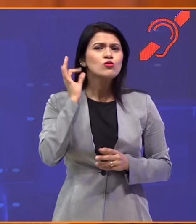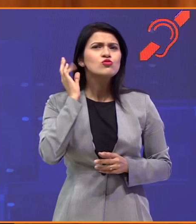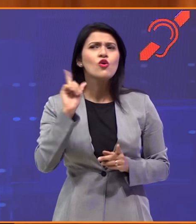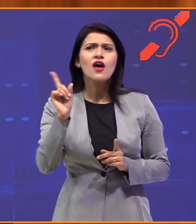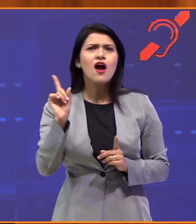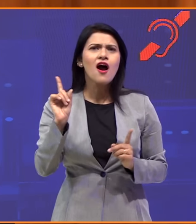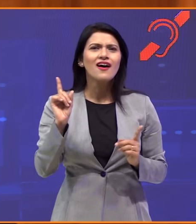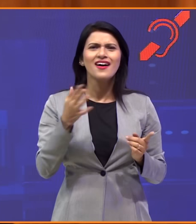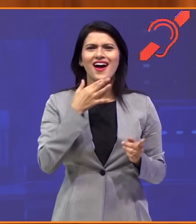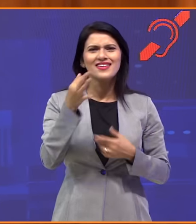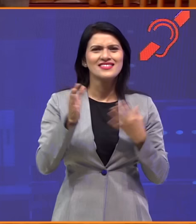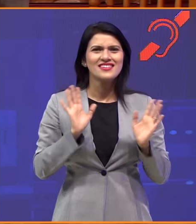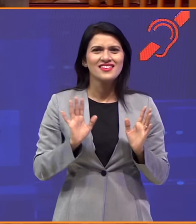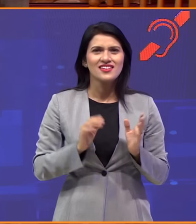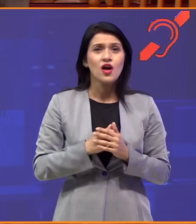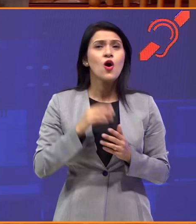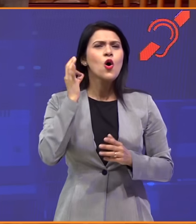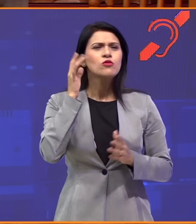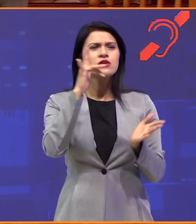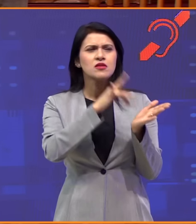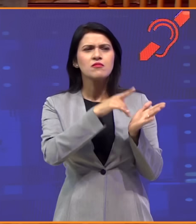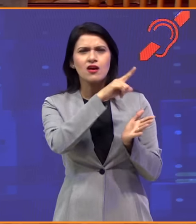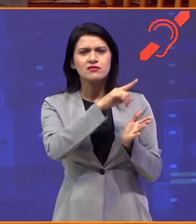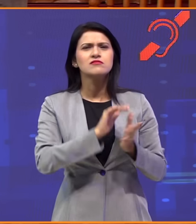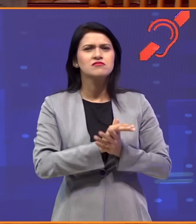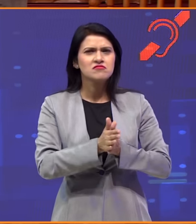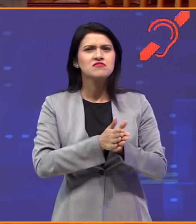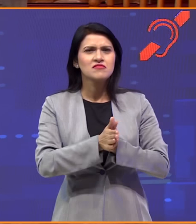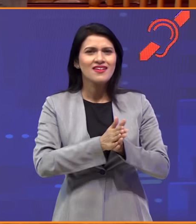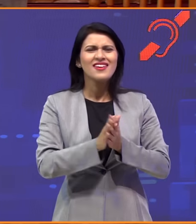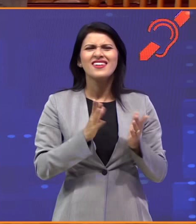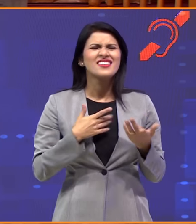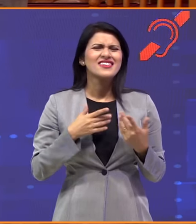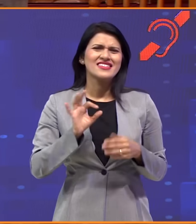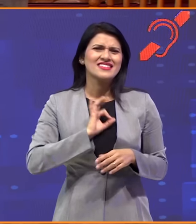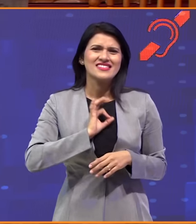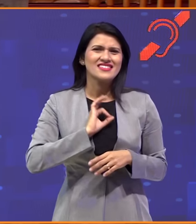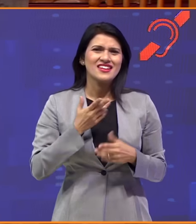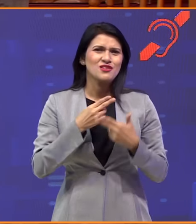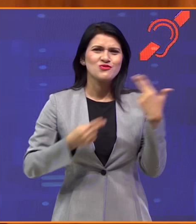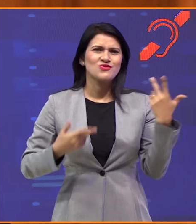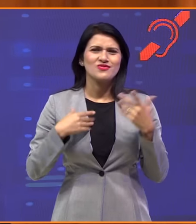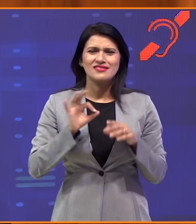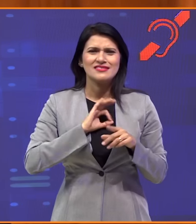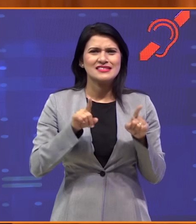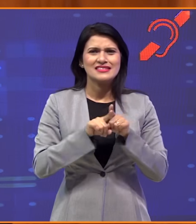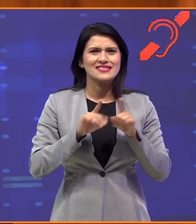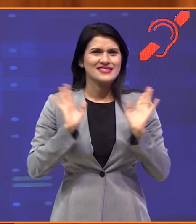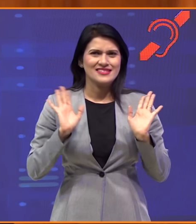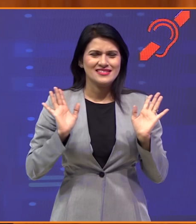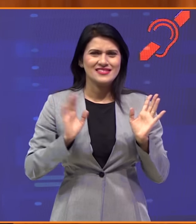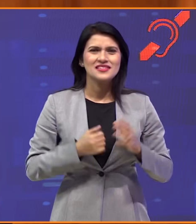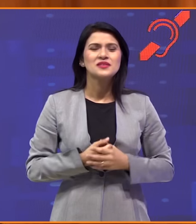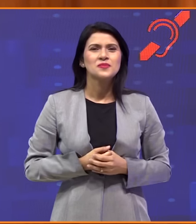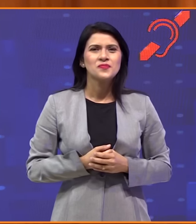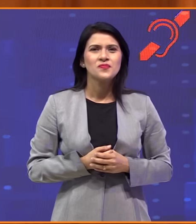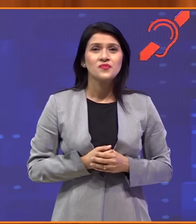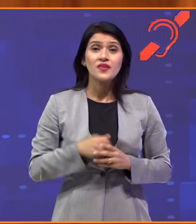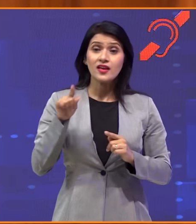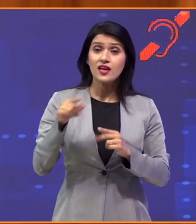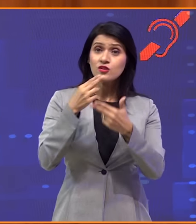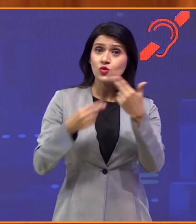कहां उतरेगा आज सोना मड आलैंड प उतरेगा तो उस तरह का रोल नहीं करना चाहता था मैं तो